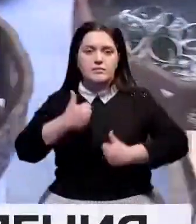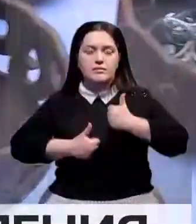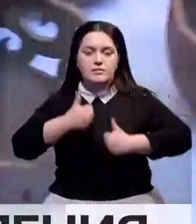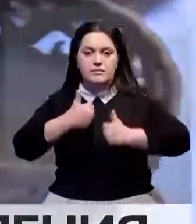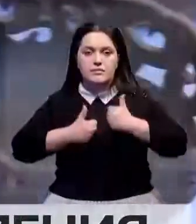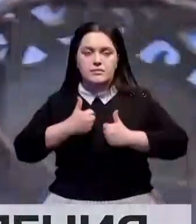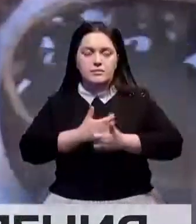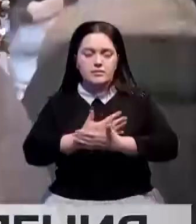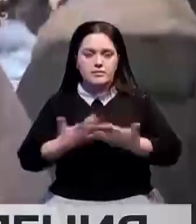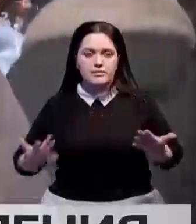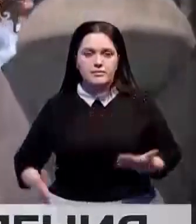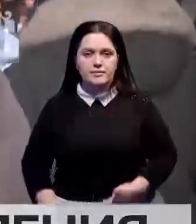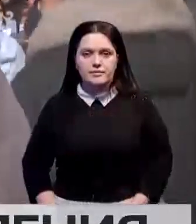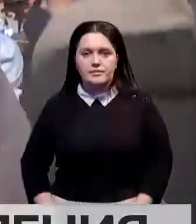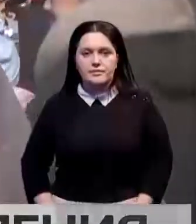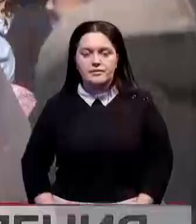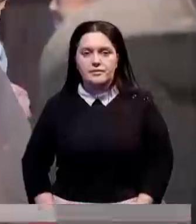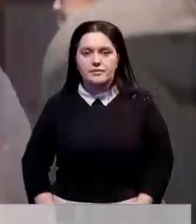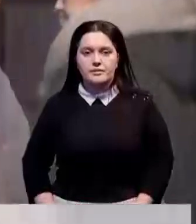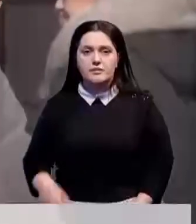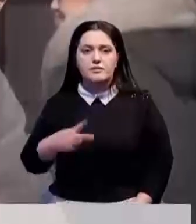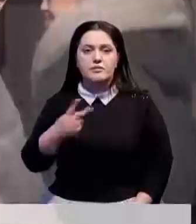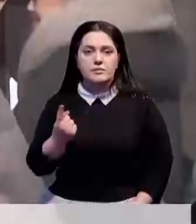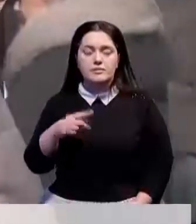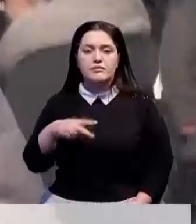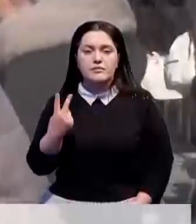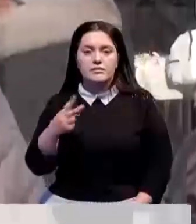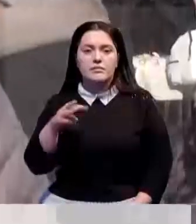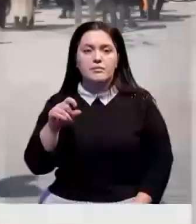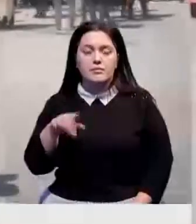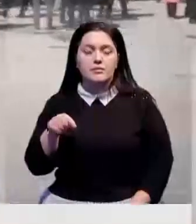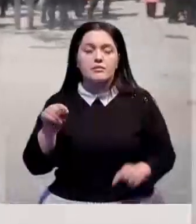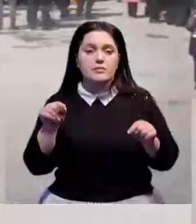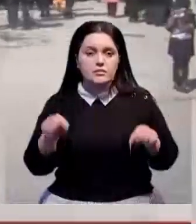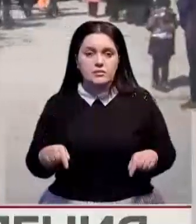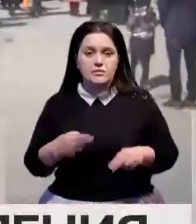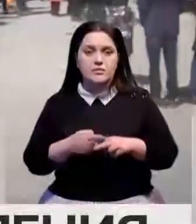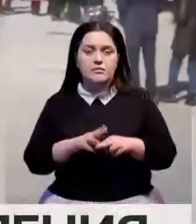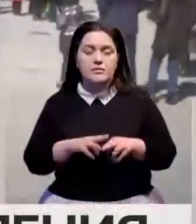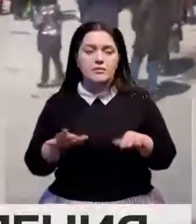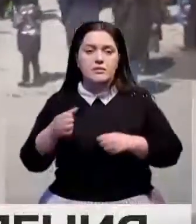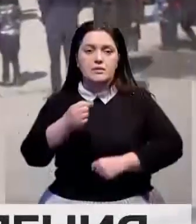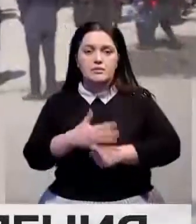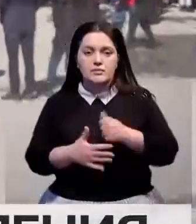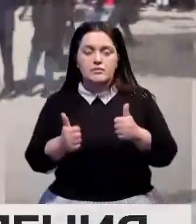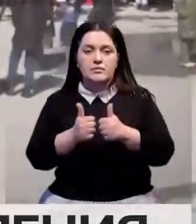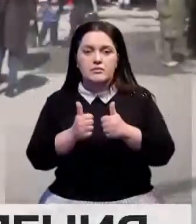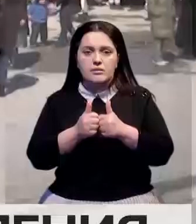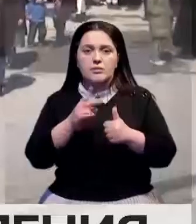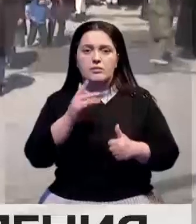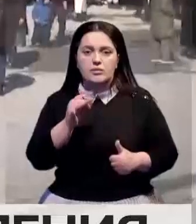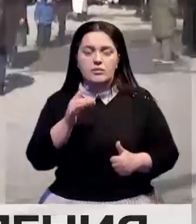состязания и многое другое. 21-22 марта здесь, на площади делового центра, прямо перед сферой Нуралем,